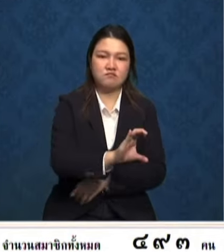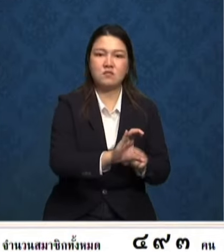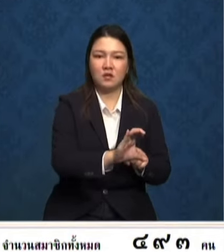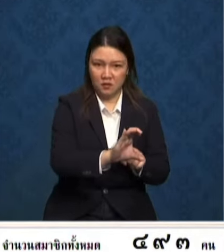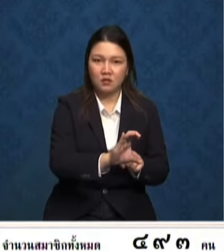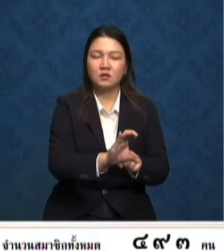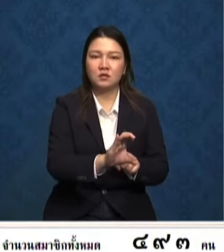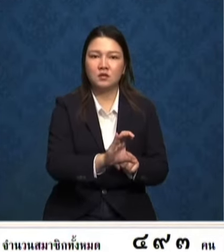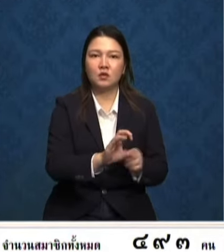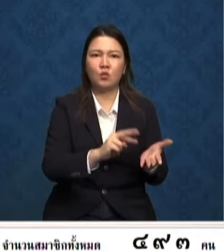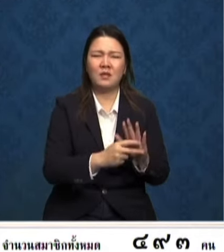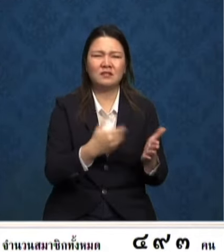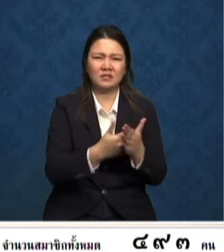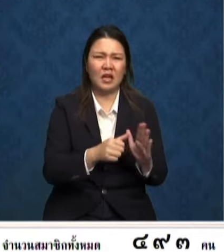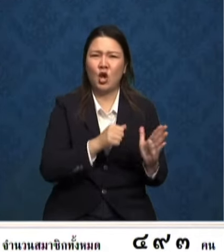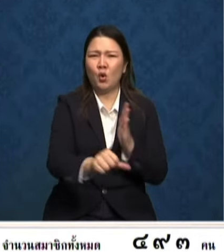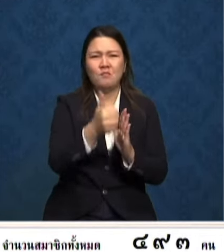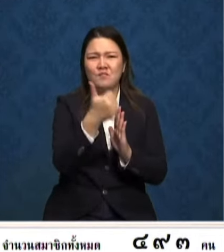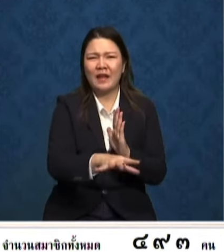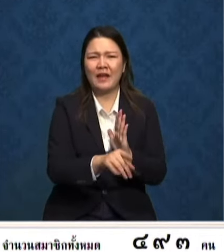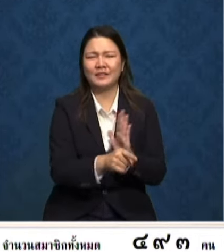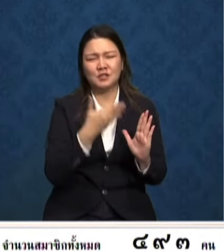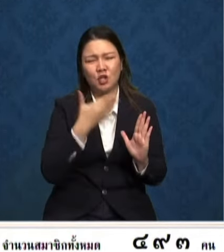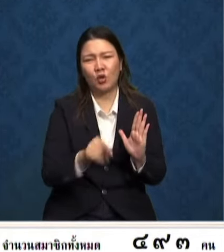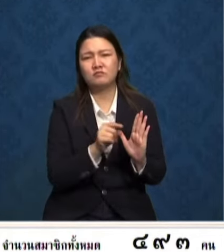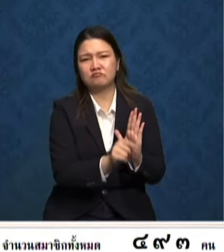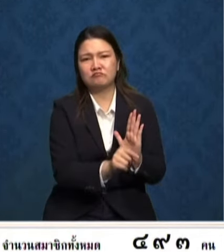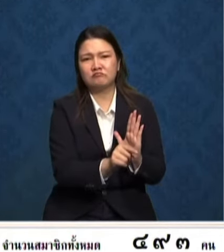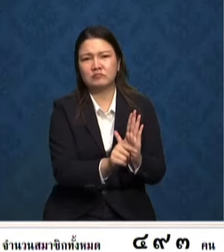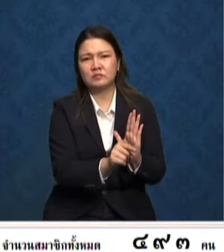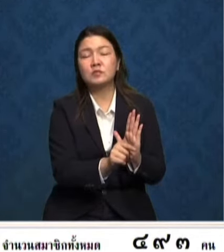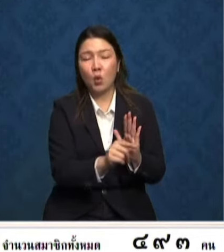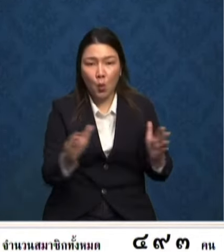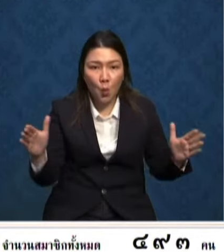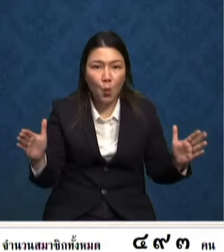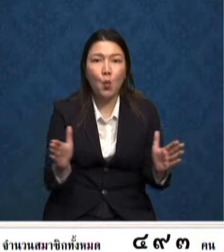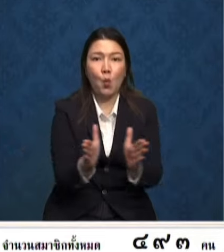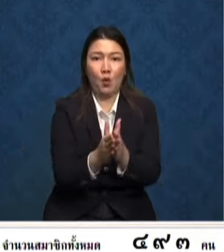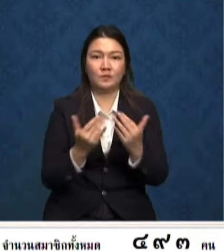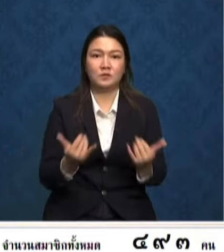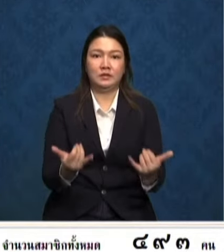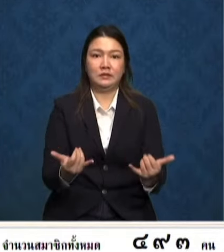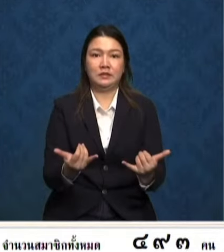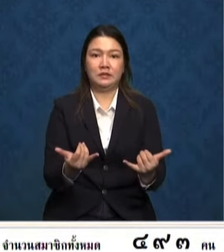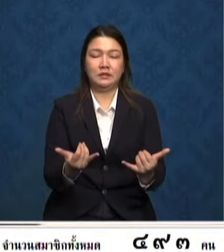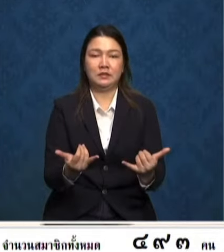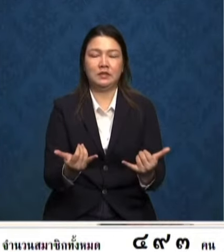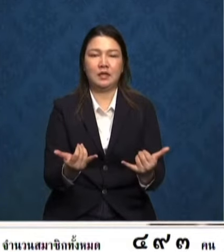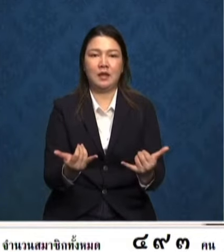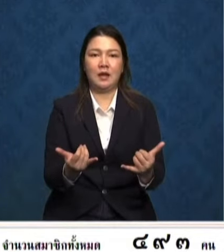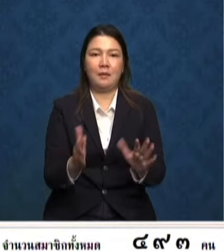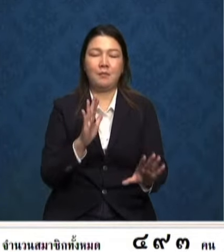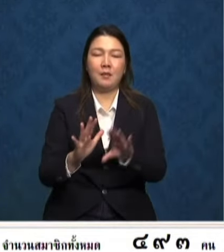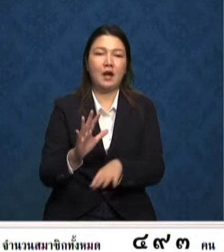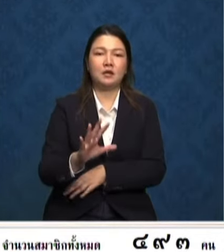จ่ายประเภทหนึ่งที่ไม่มีทางตัดทอนได้เลยซึ่งรวมกันแล้วขณะนี้คิดเป็นร้อย